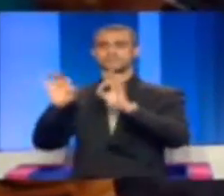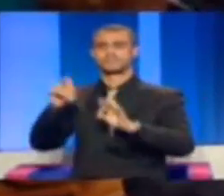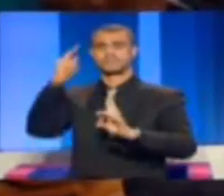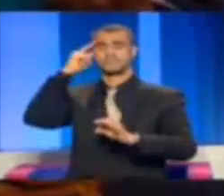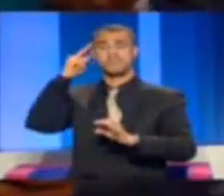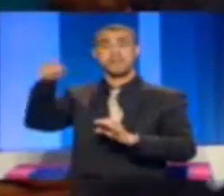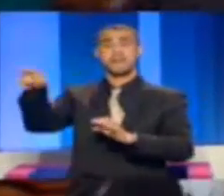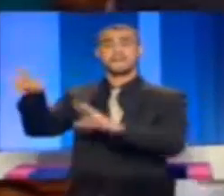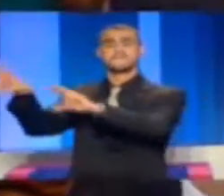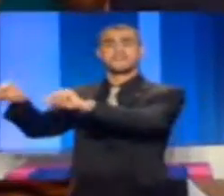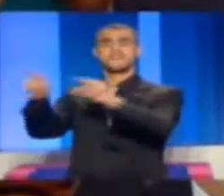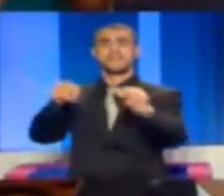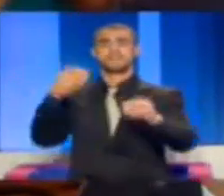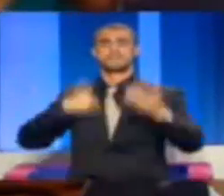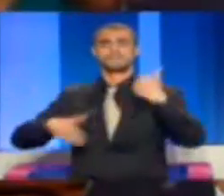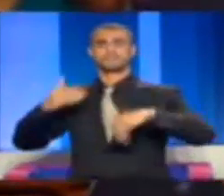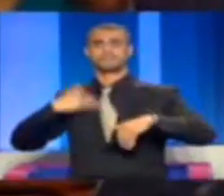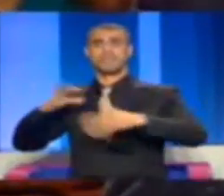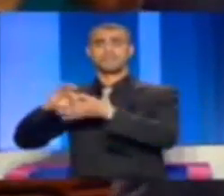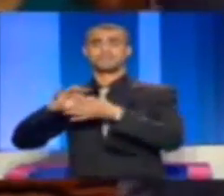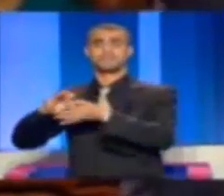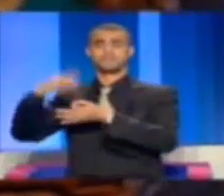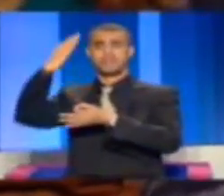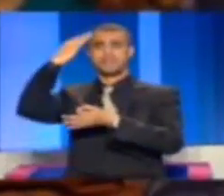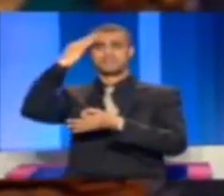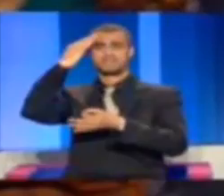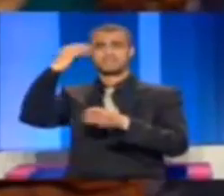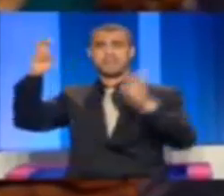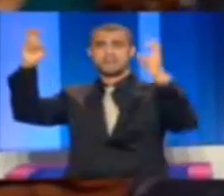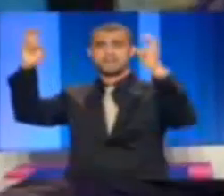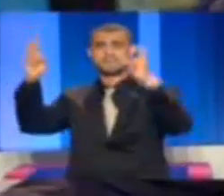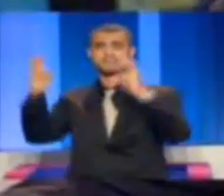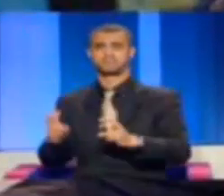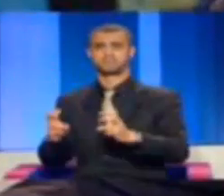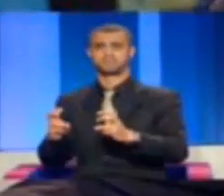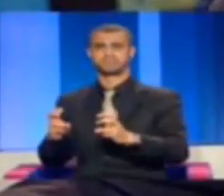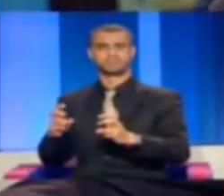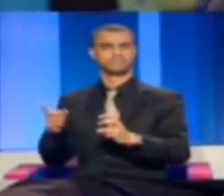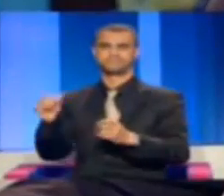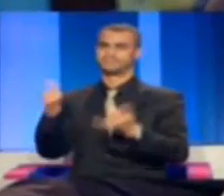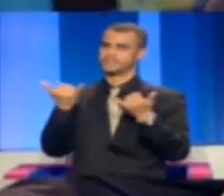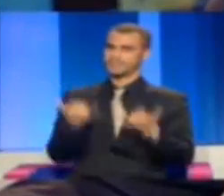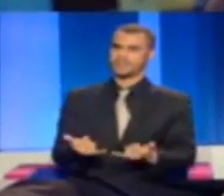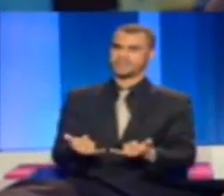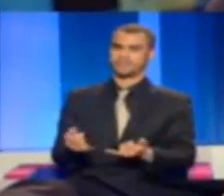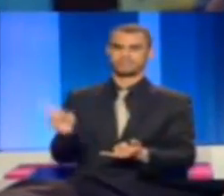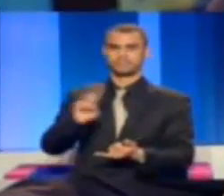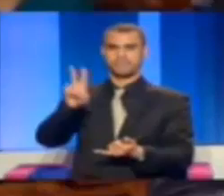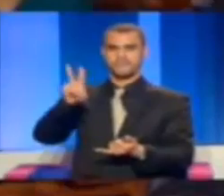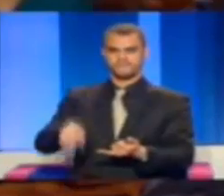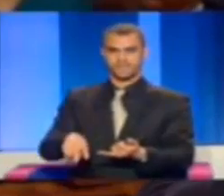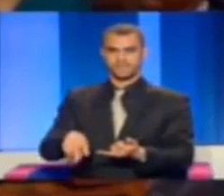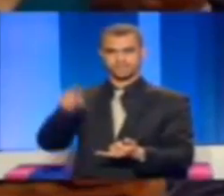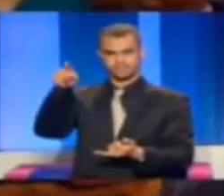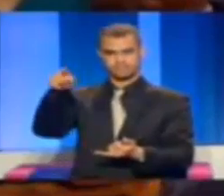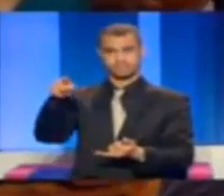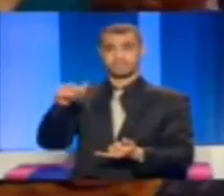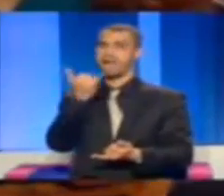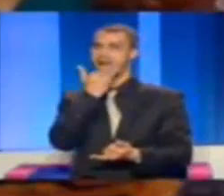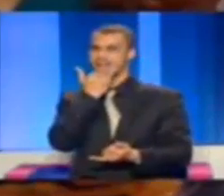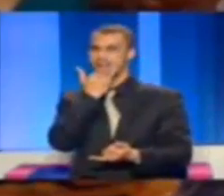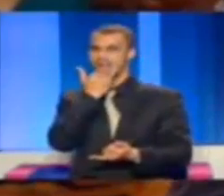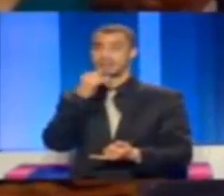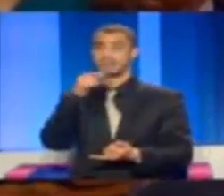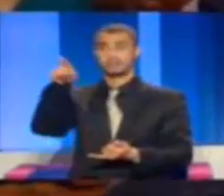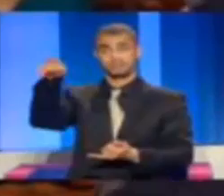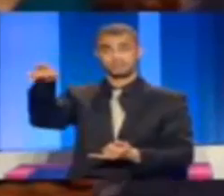ديال الإعاقة وبين التخلف العقلي. أعتقد بأنه اليوم علينا أن نصحح كثير من الأخطاء وعلينا أن نعترف